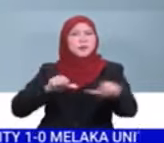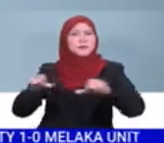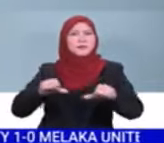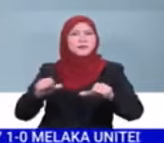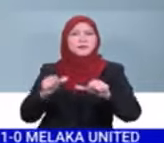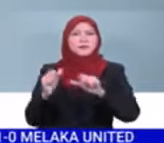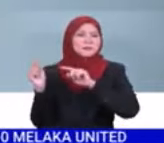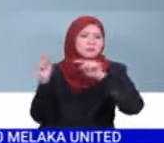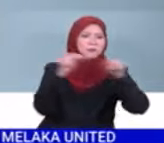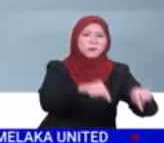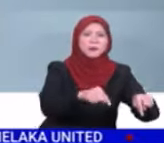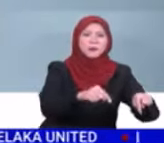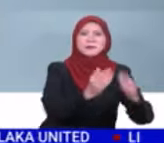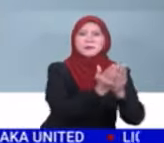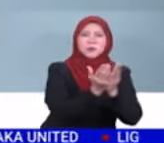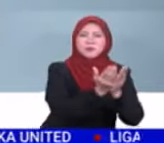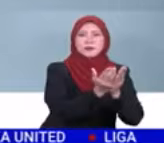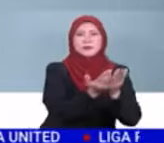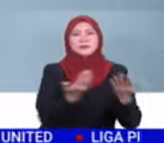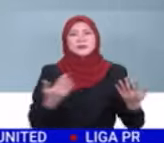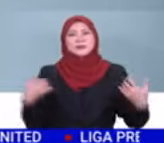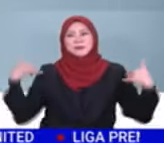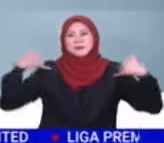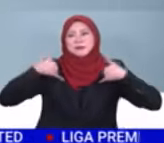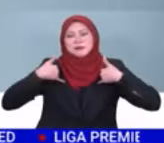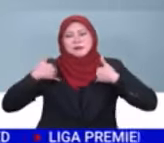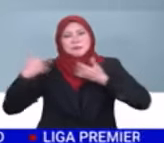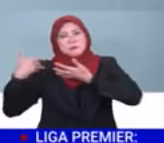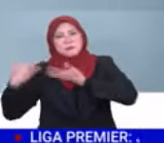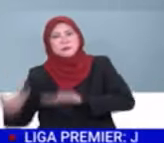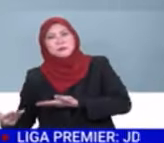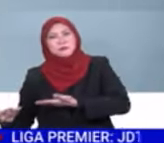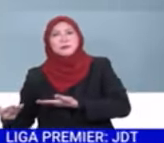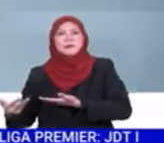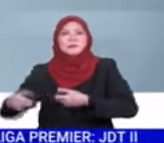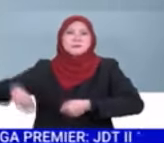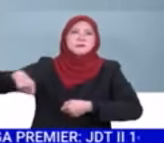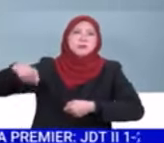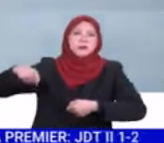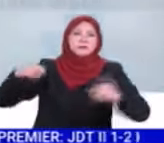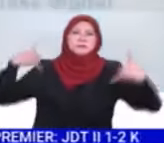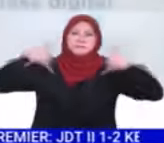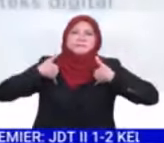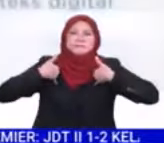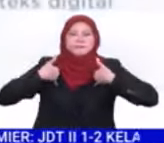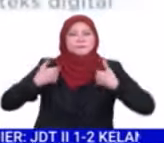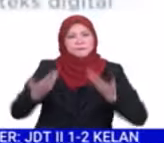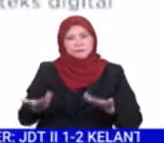sekolah yang secara tidak langsung menambah kepada berat beg mereka.